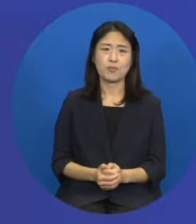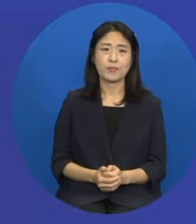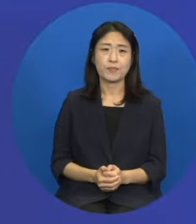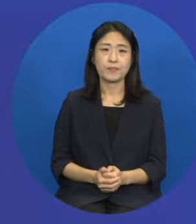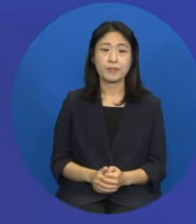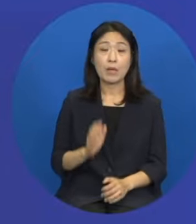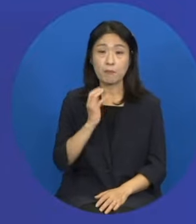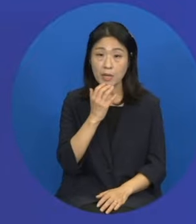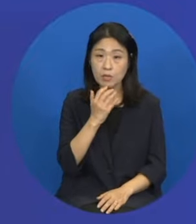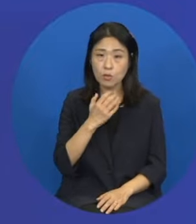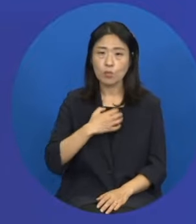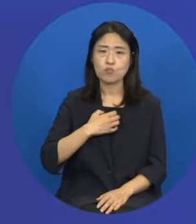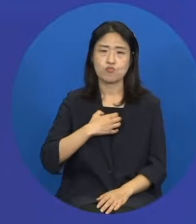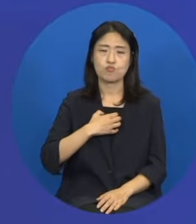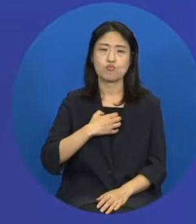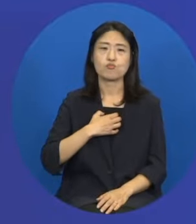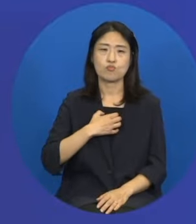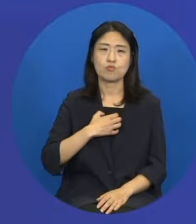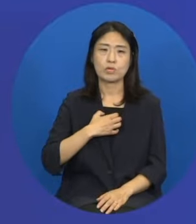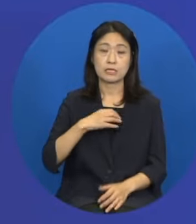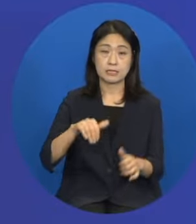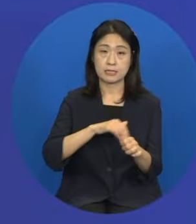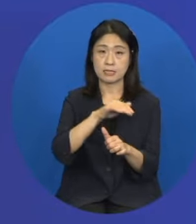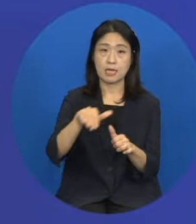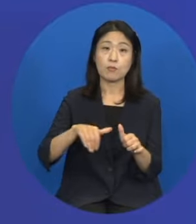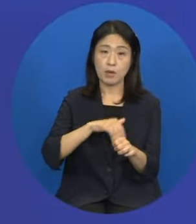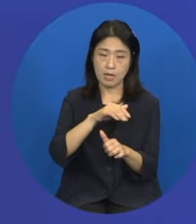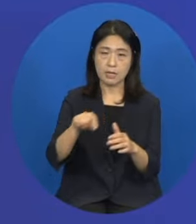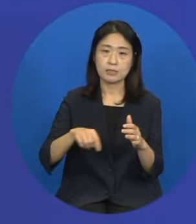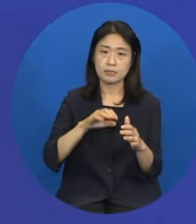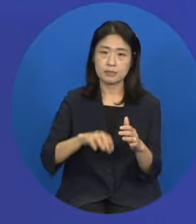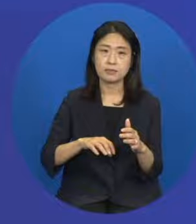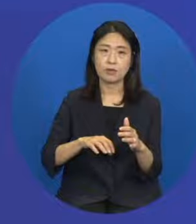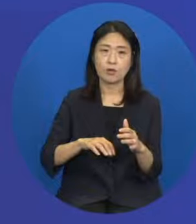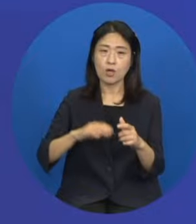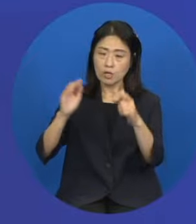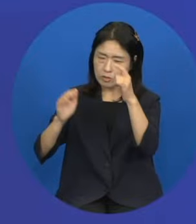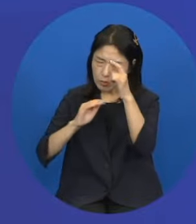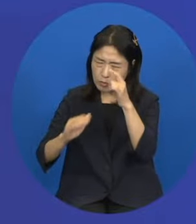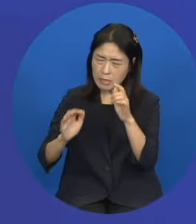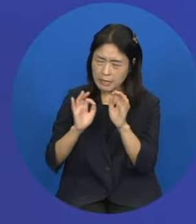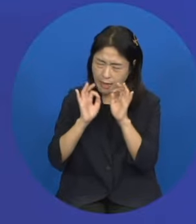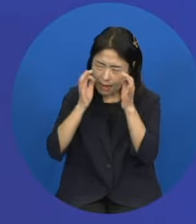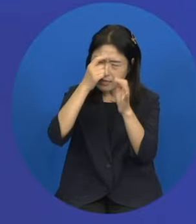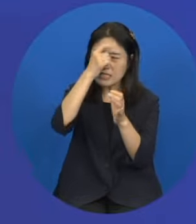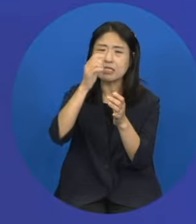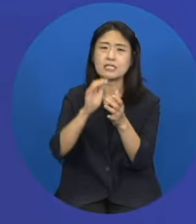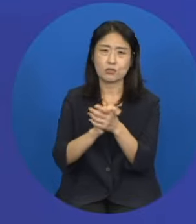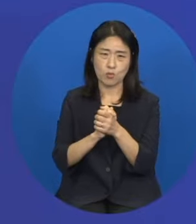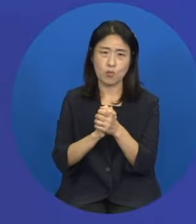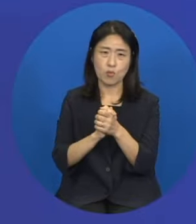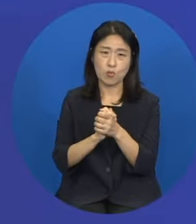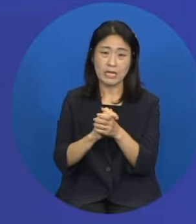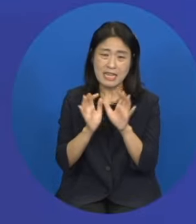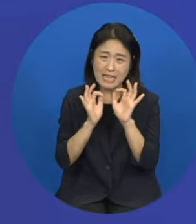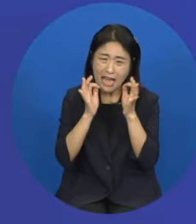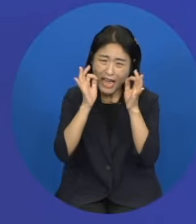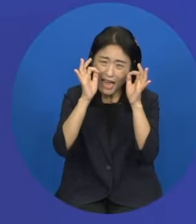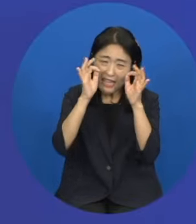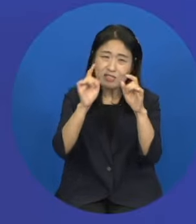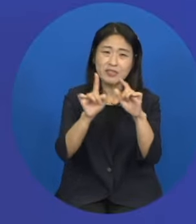베드로의 위기 앞에 이 성도들이 절박하게 기도하지 간절히, 이 간절이라는 단어가 언제 나온지 아십니까? 예수님께서 겟세마네